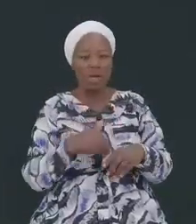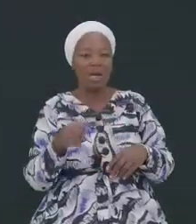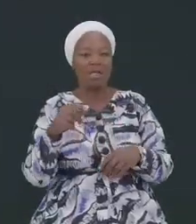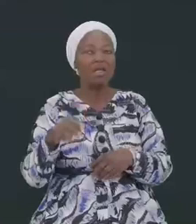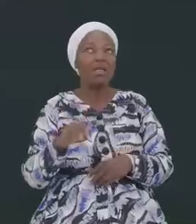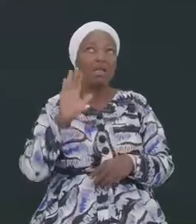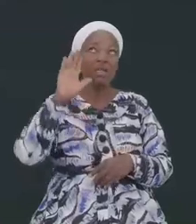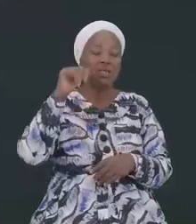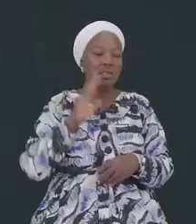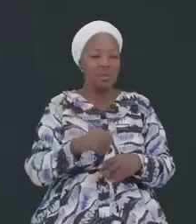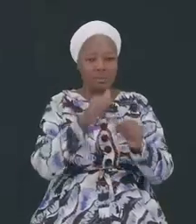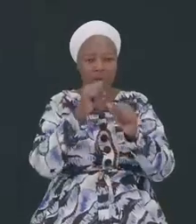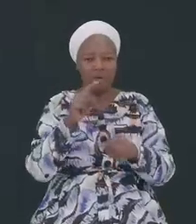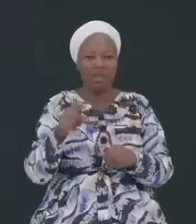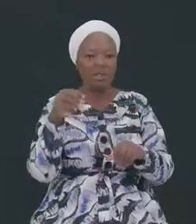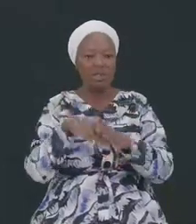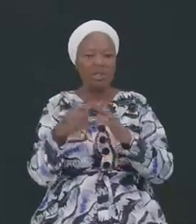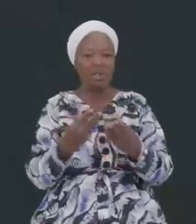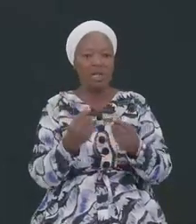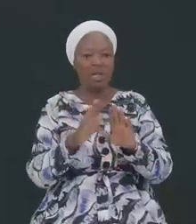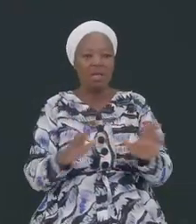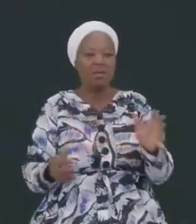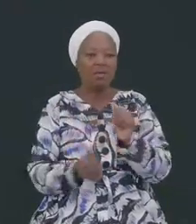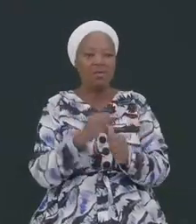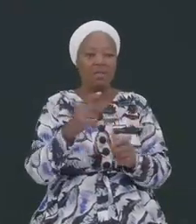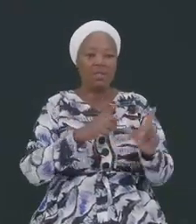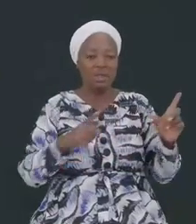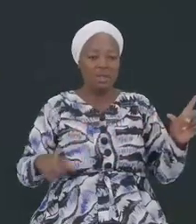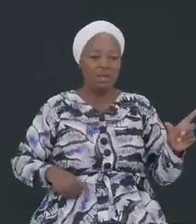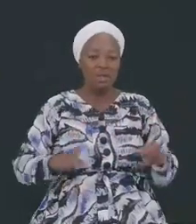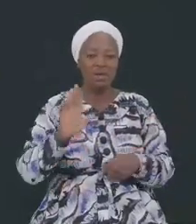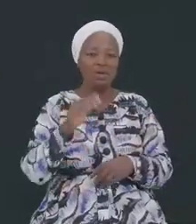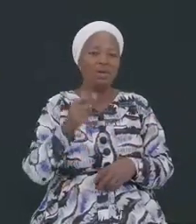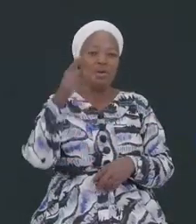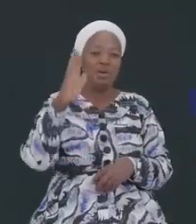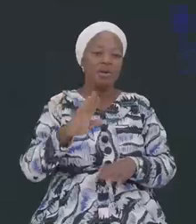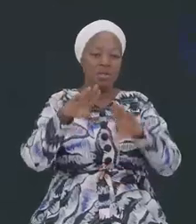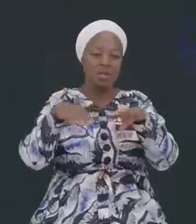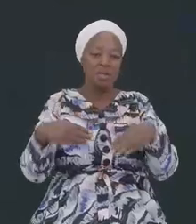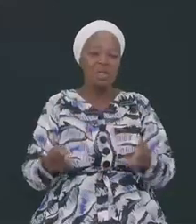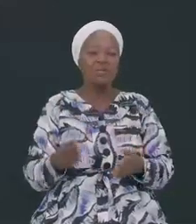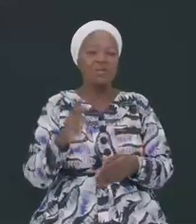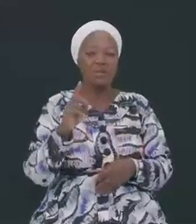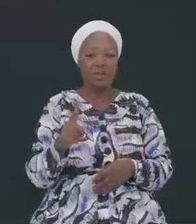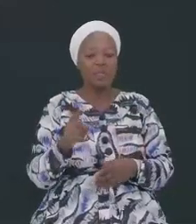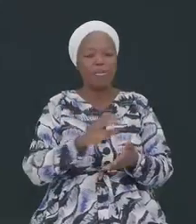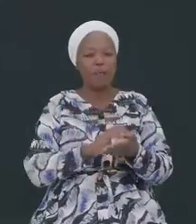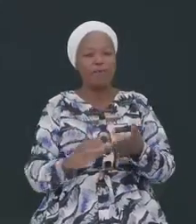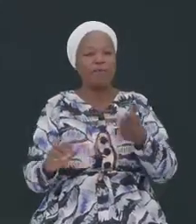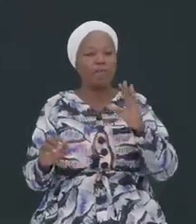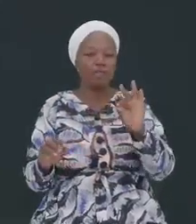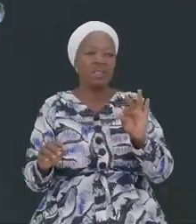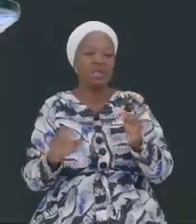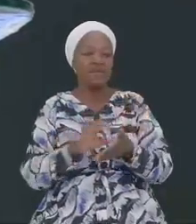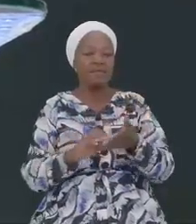le pays que l'Éternel, ton Dieu, te donne. Voyez le verset 9.